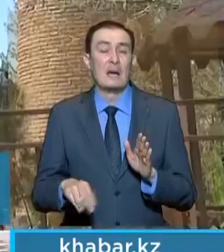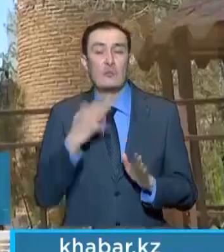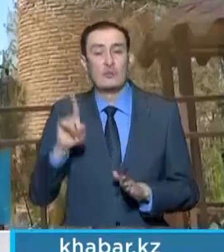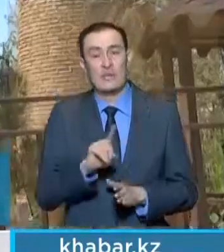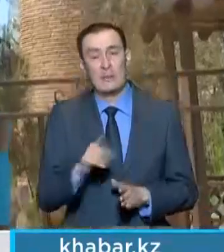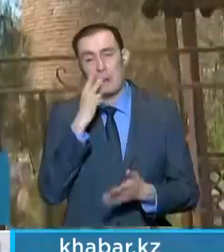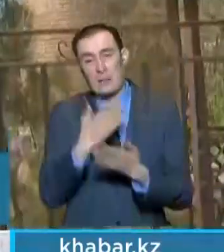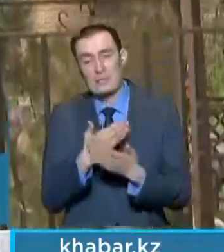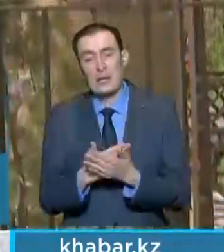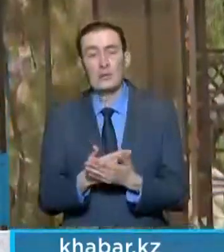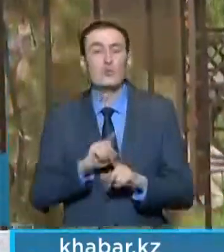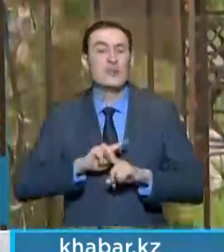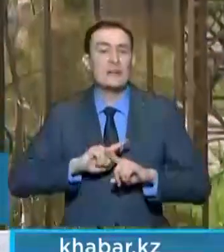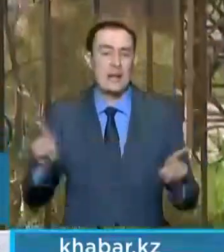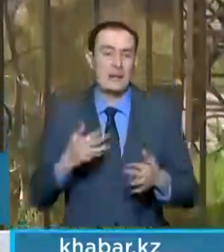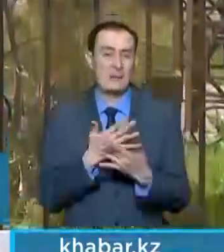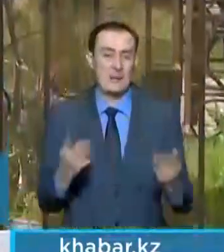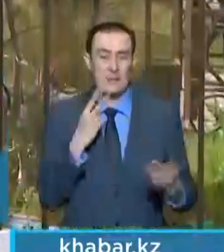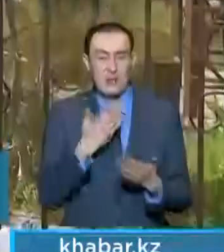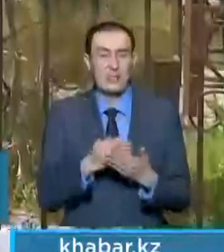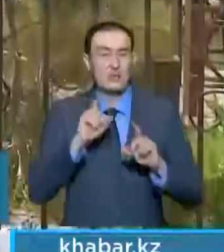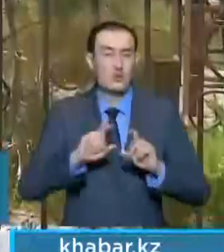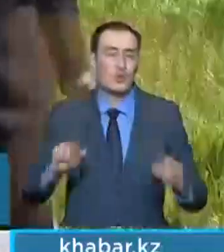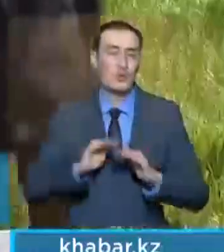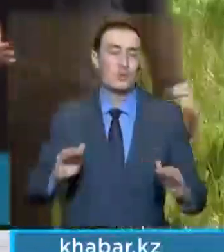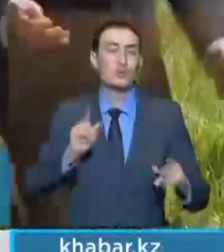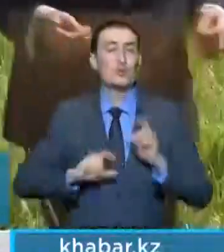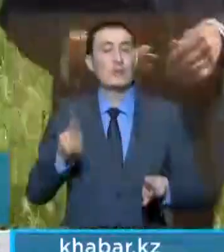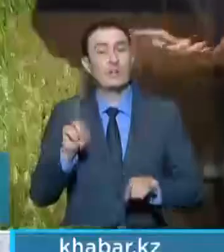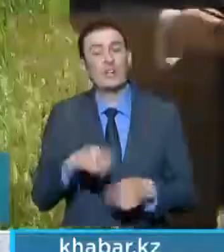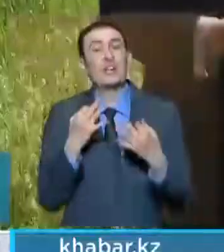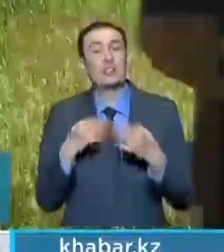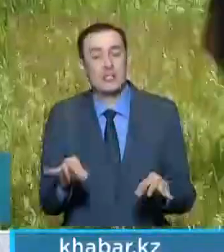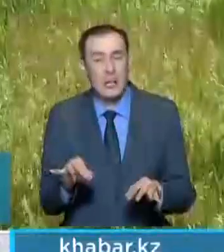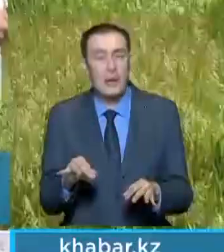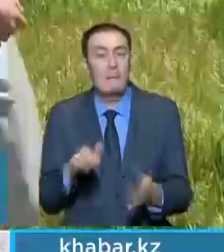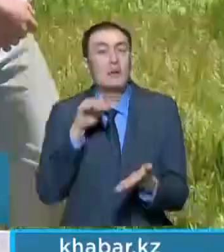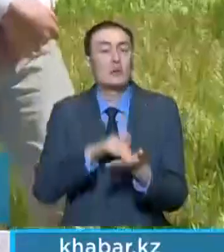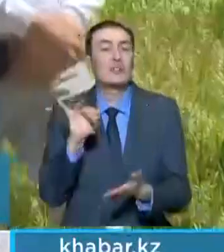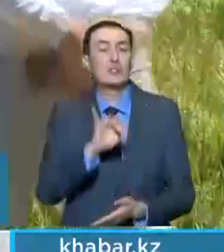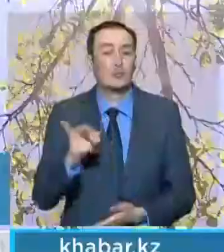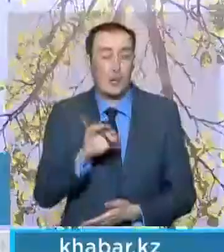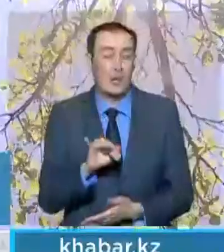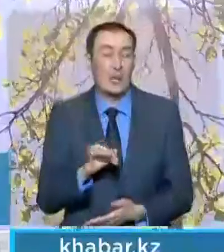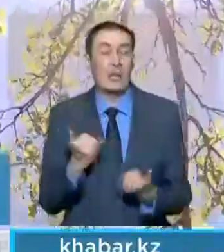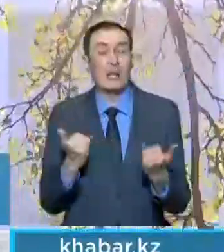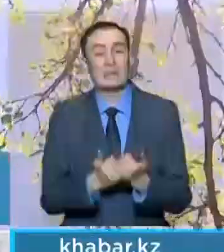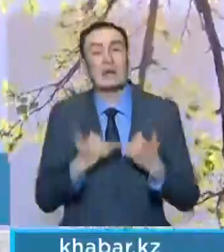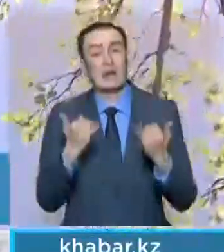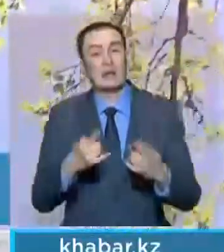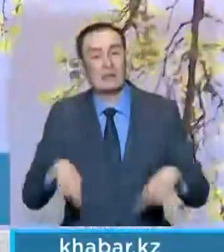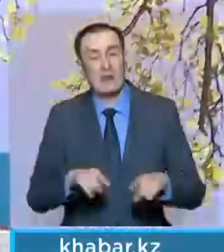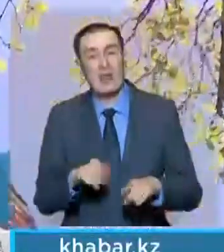музея достали для посетителей уникальные вещи. Их показали школьникам и студентам и даже разрешили прикоснуться к истории. Для гостей также